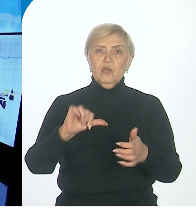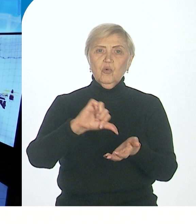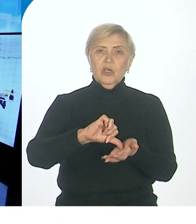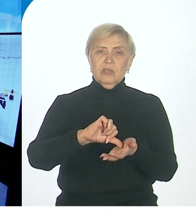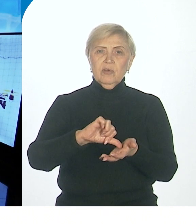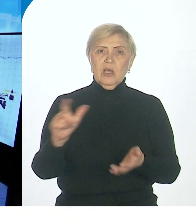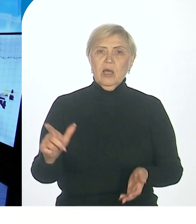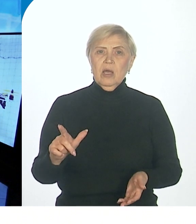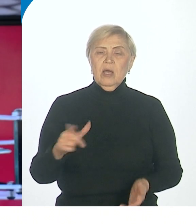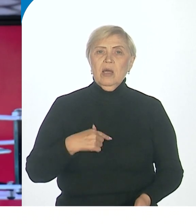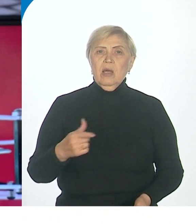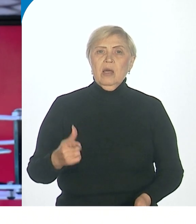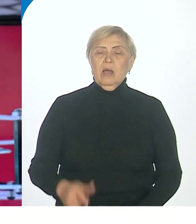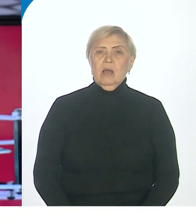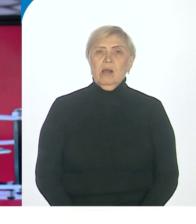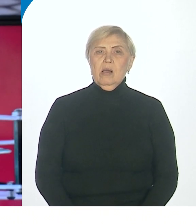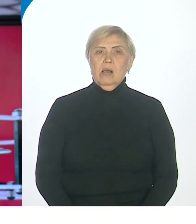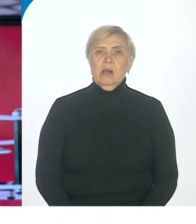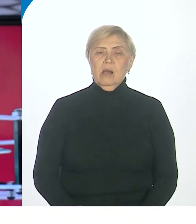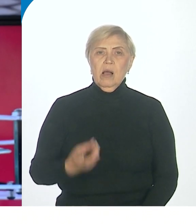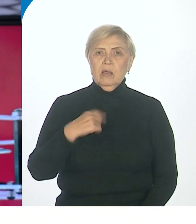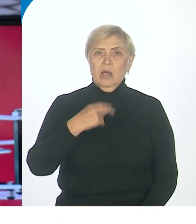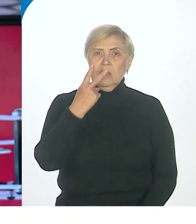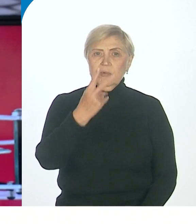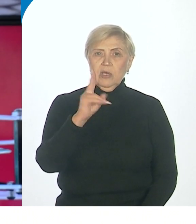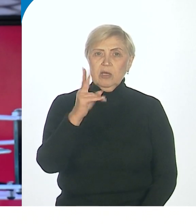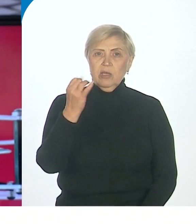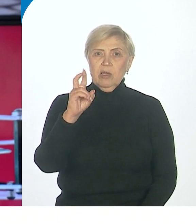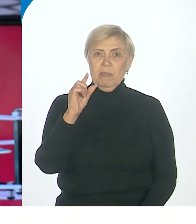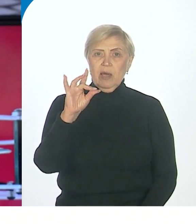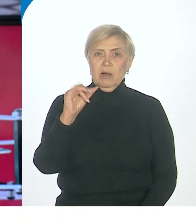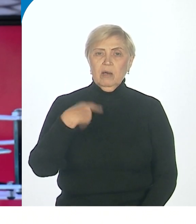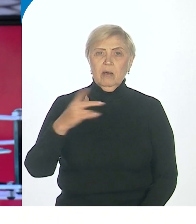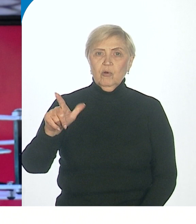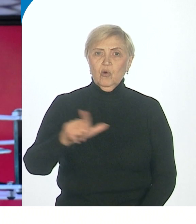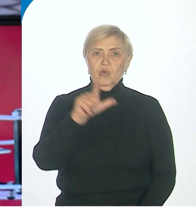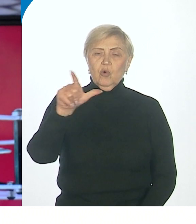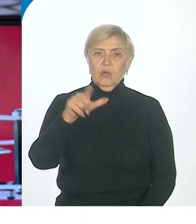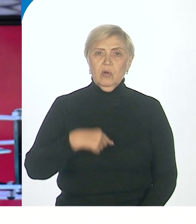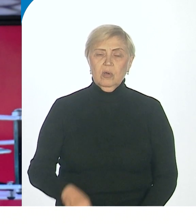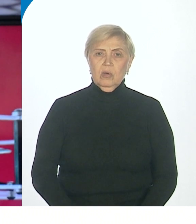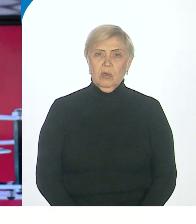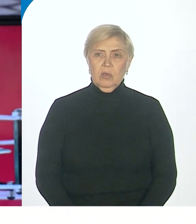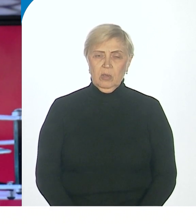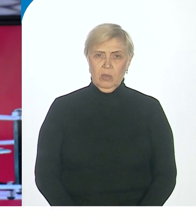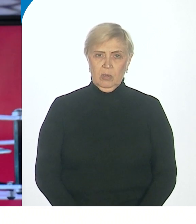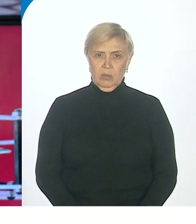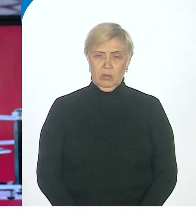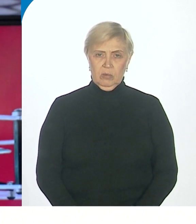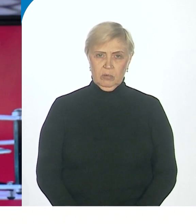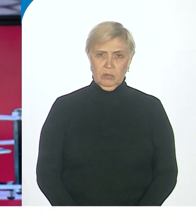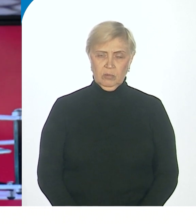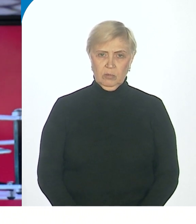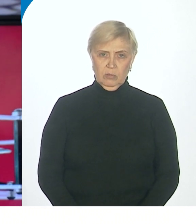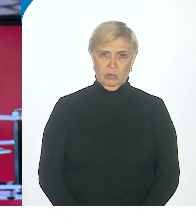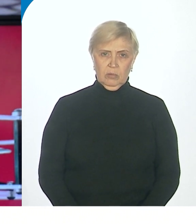Кибердром, несмотря на то, что Хабаровский край классно себя там проявляет, но, возможно, кто-то не знает. Расскажите в двух словах, что это.